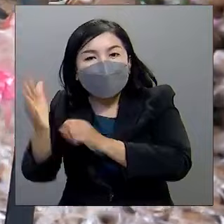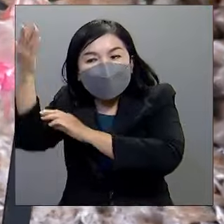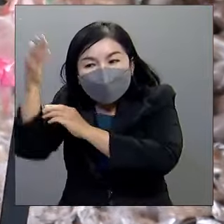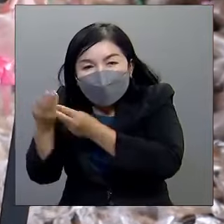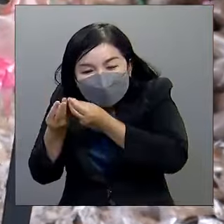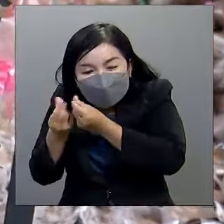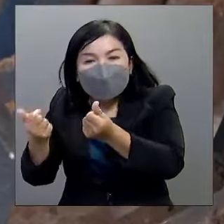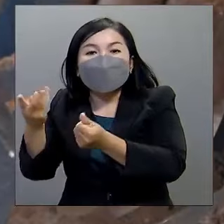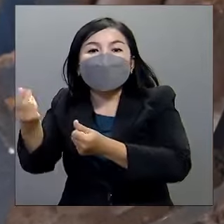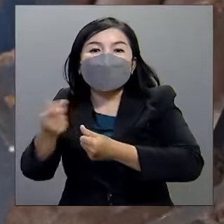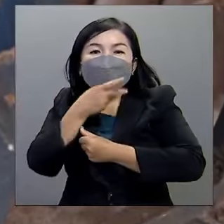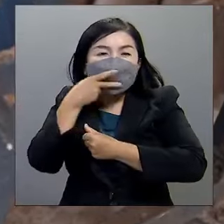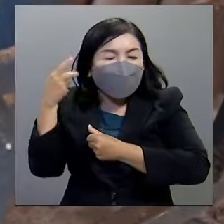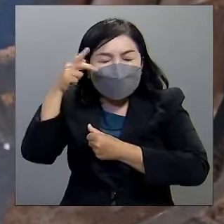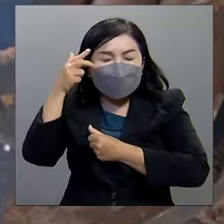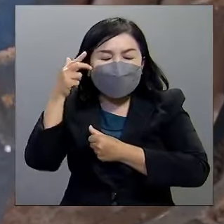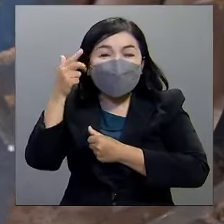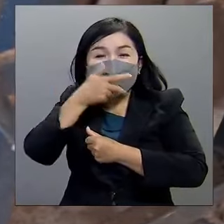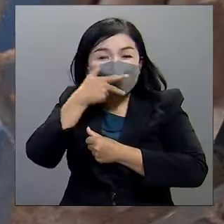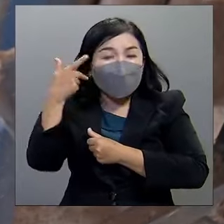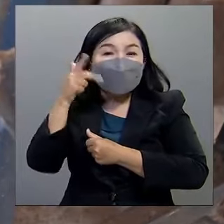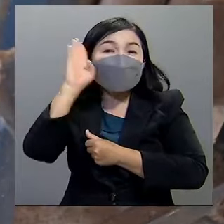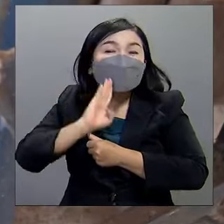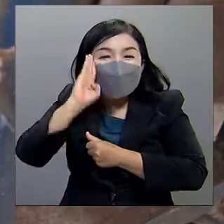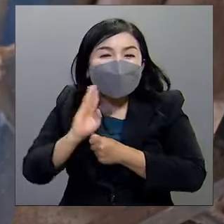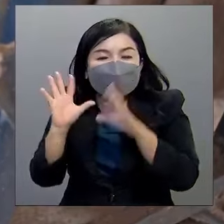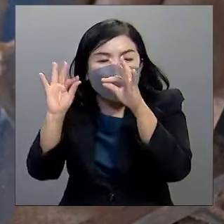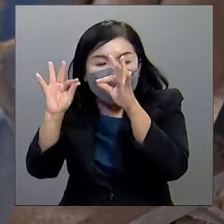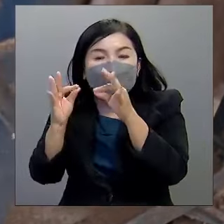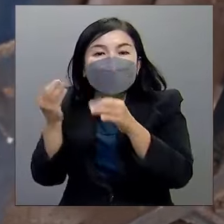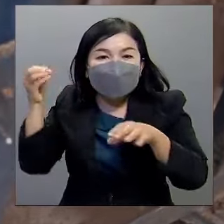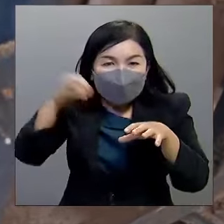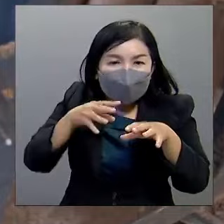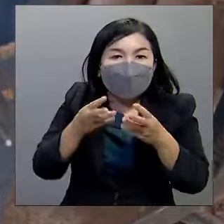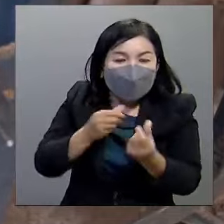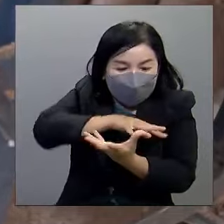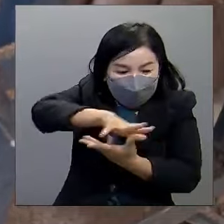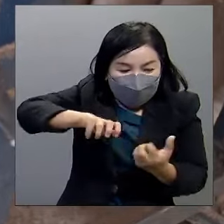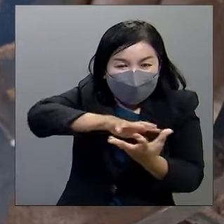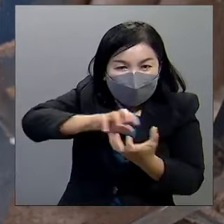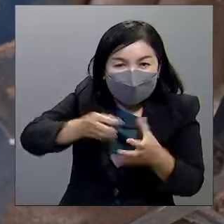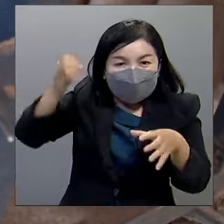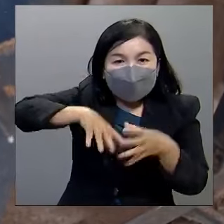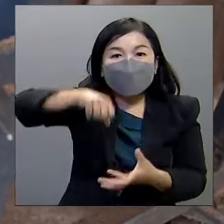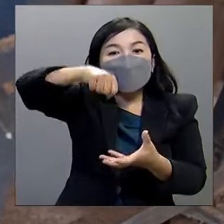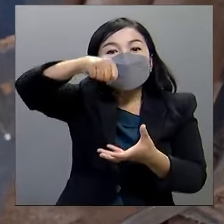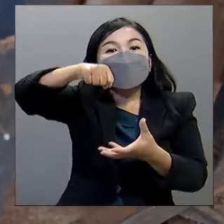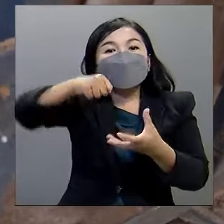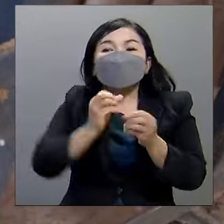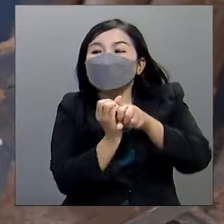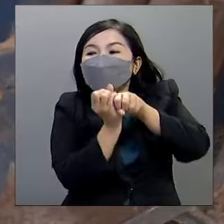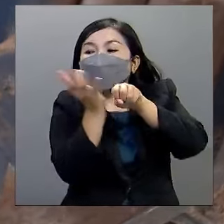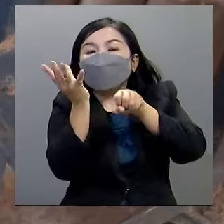เท่าไหร่เรามีสูตรนะครับที่เป็นสูตรมาตรฐานของฟาร์มของเราและเป็นสูตรที่เราประสบความสำเร็จเราก็มอบให้กับลูกค้าที่เขาม